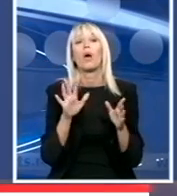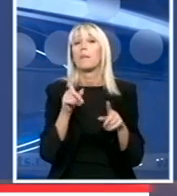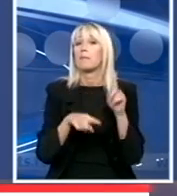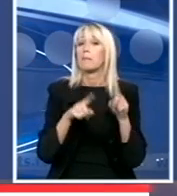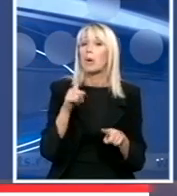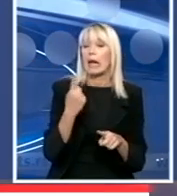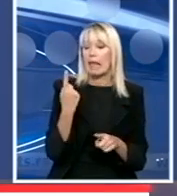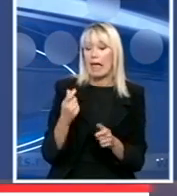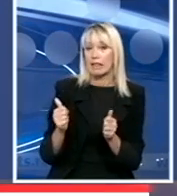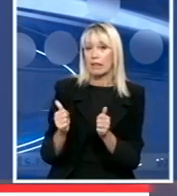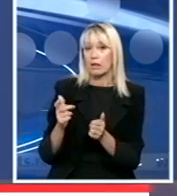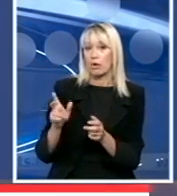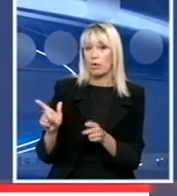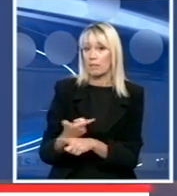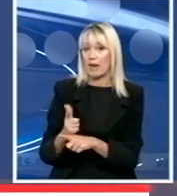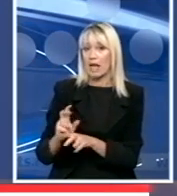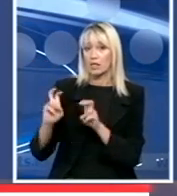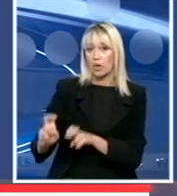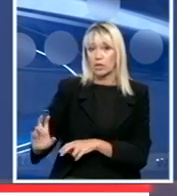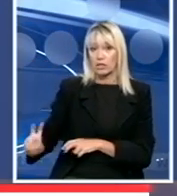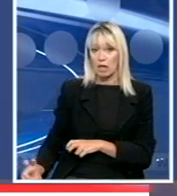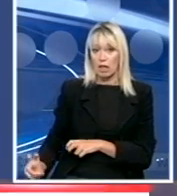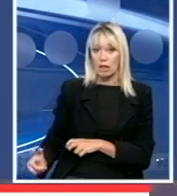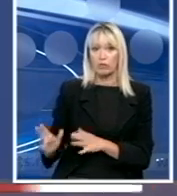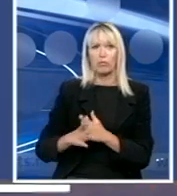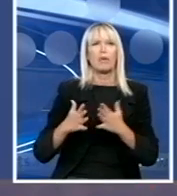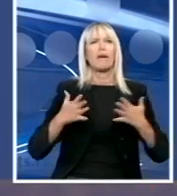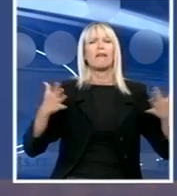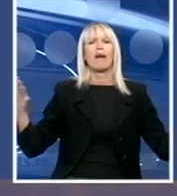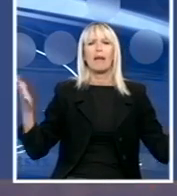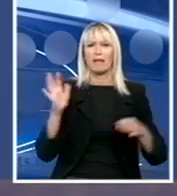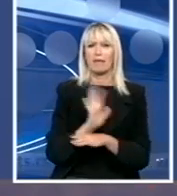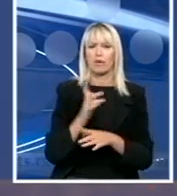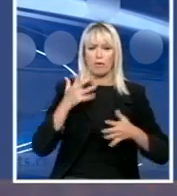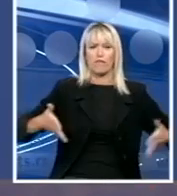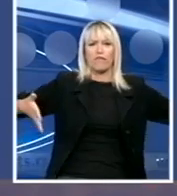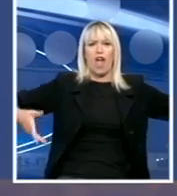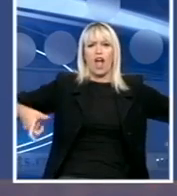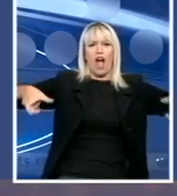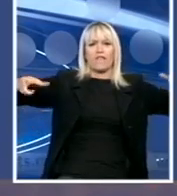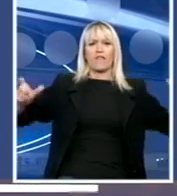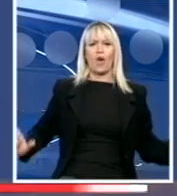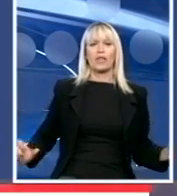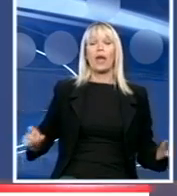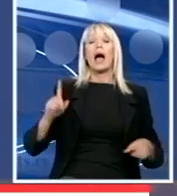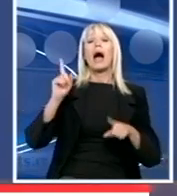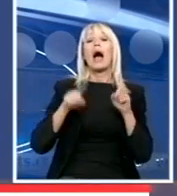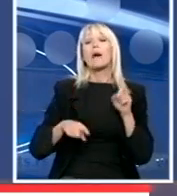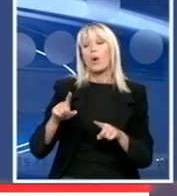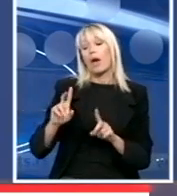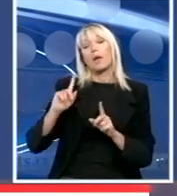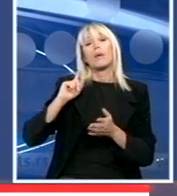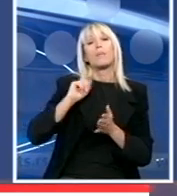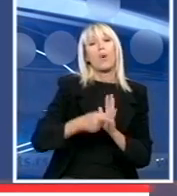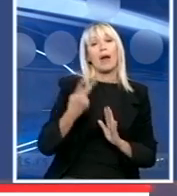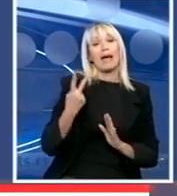jedno mesto između posetilaca, recimo u velikim cineplexima gde su ona veća sedišta, a nekada su to dva.